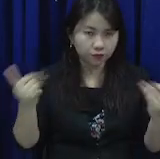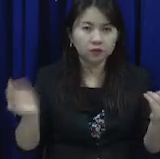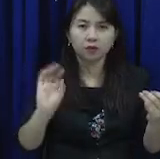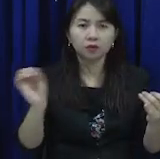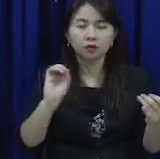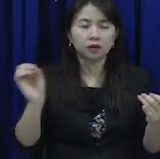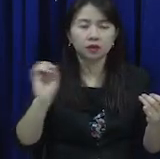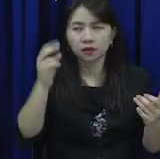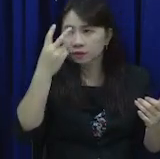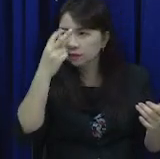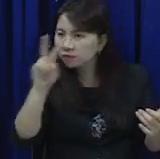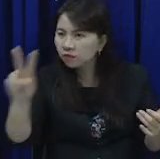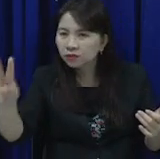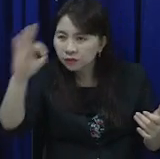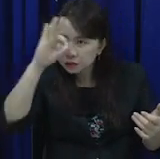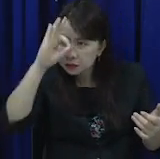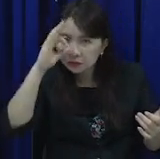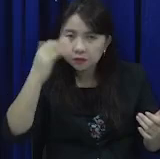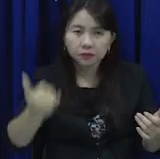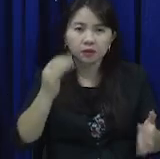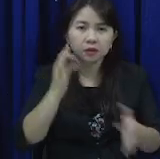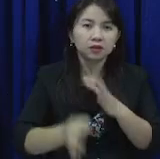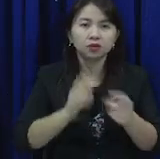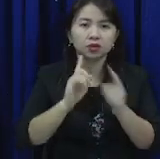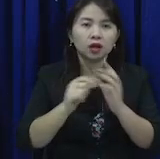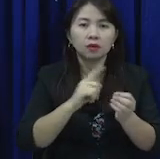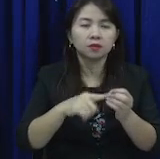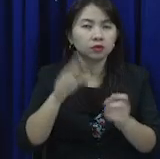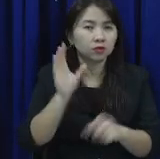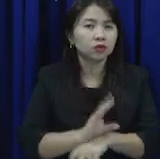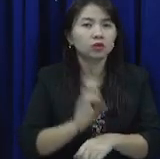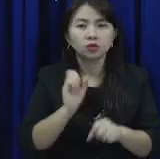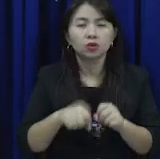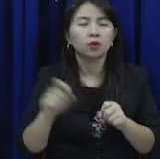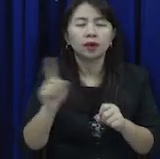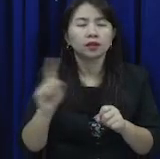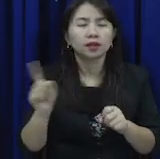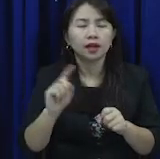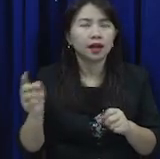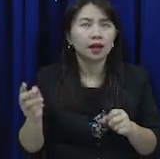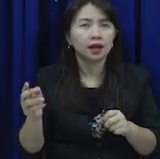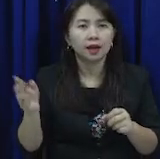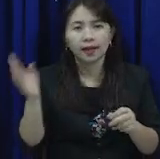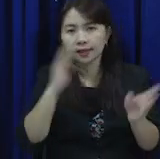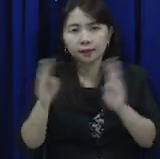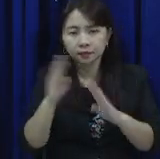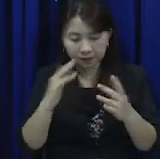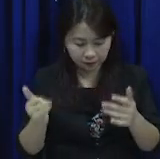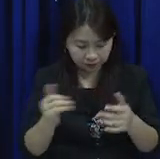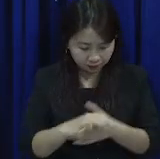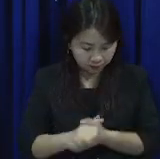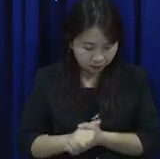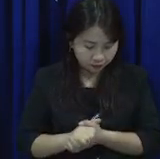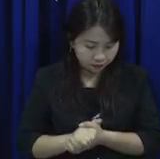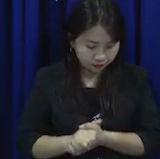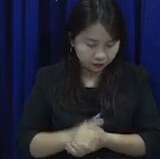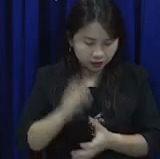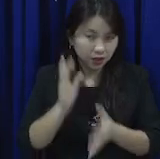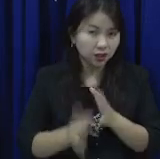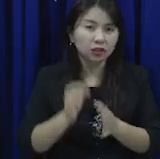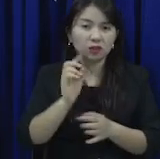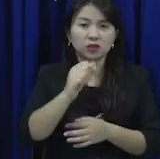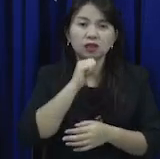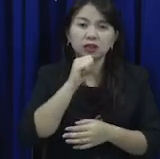makikita kung usapang simbahan lang so Kaya nga ano ang kanyang gagawin ngayon ang gagawin ng jablo ngayon if you will not be